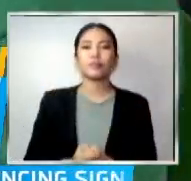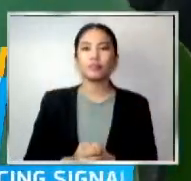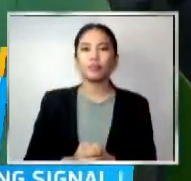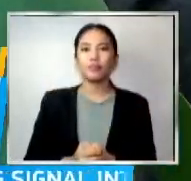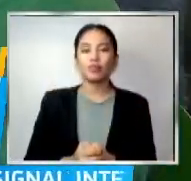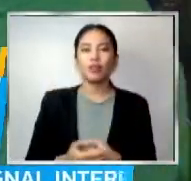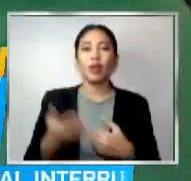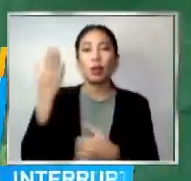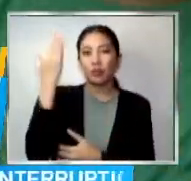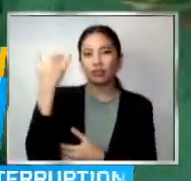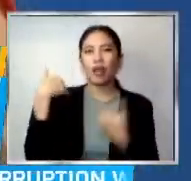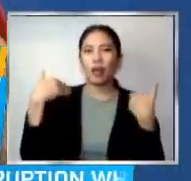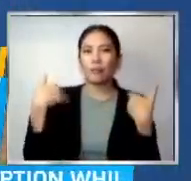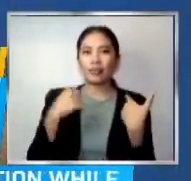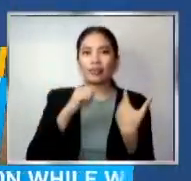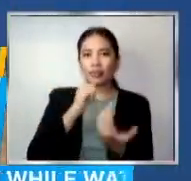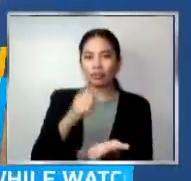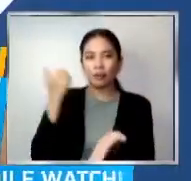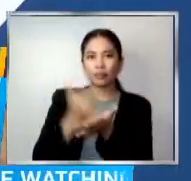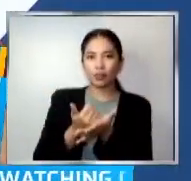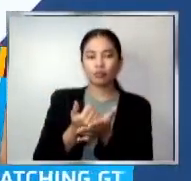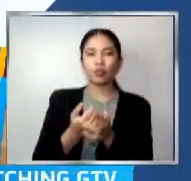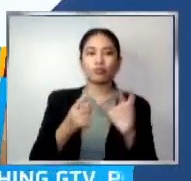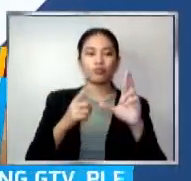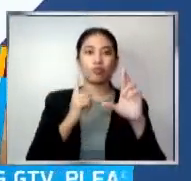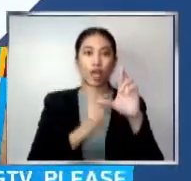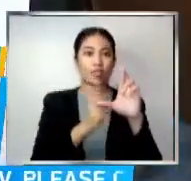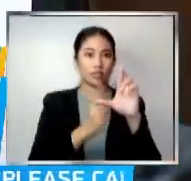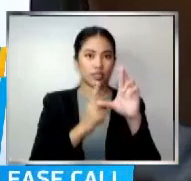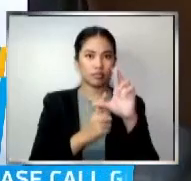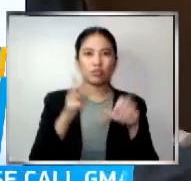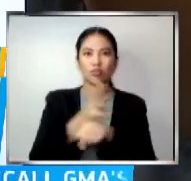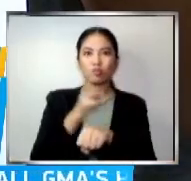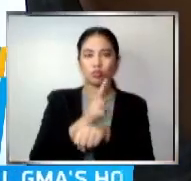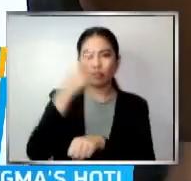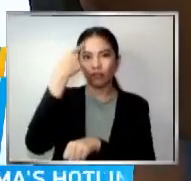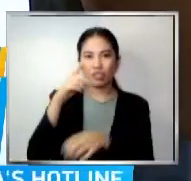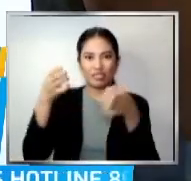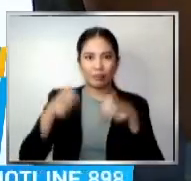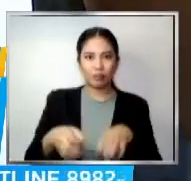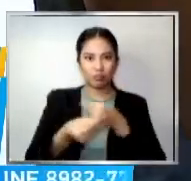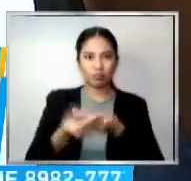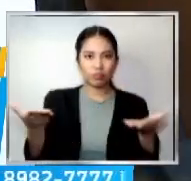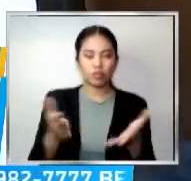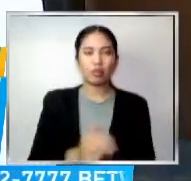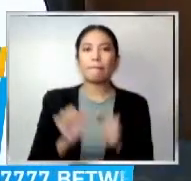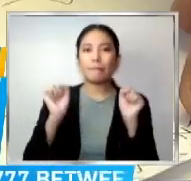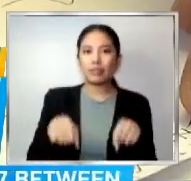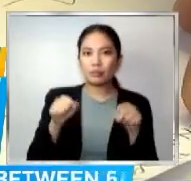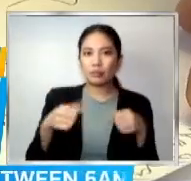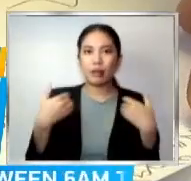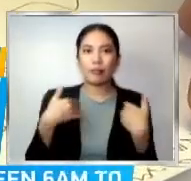mga doktor sa naturang event. Hindi pa raw natatanggap ni Domingo ang report ng investigating team. Ilan daw sa posibleng may kaso sakaling may